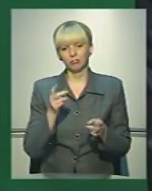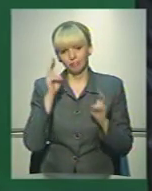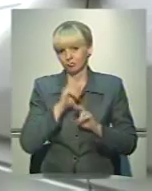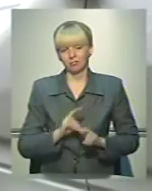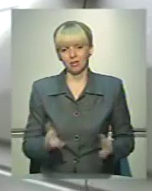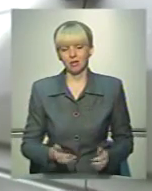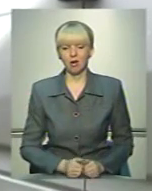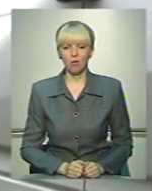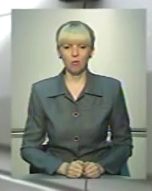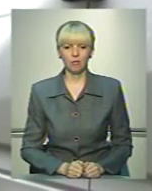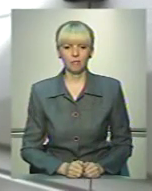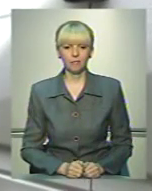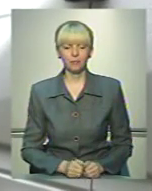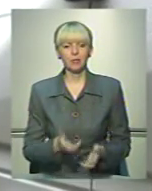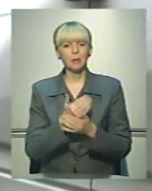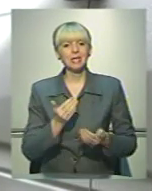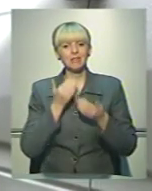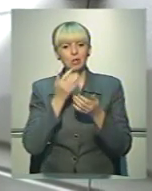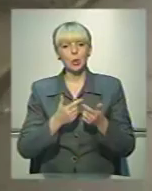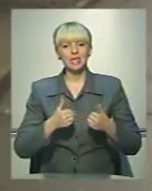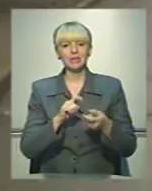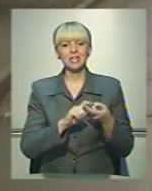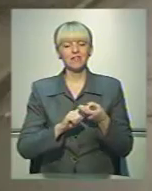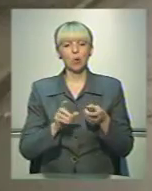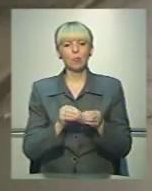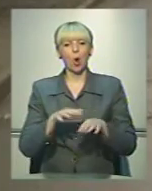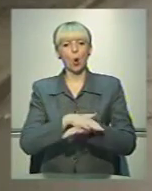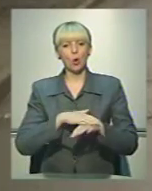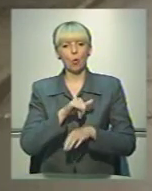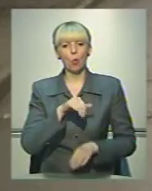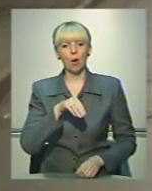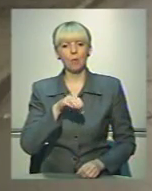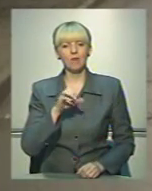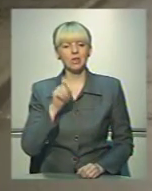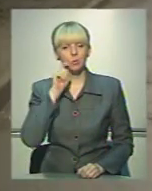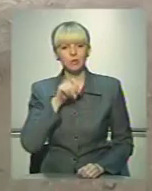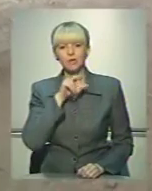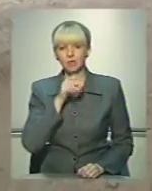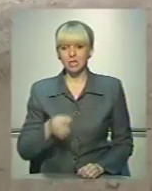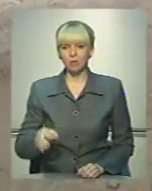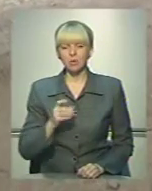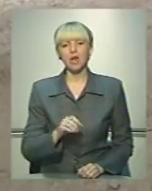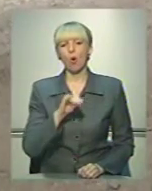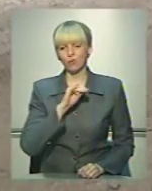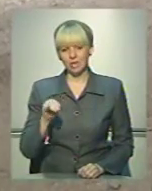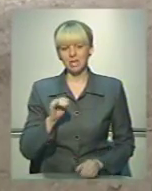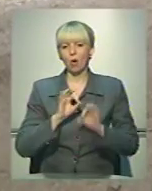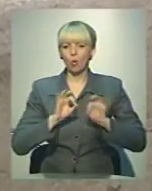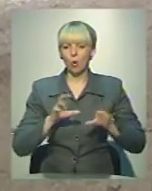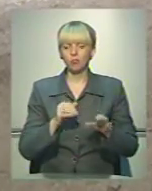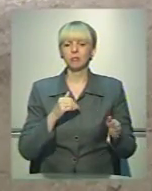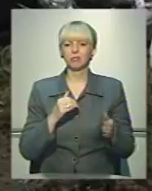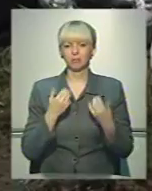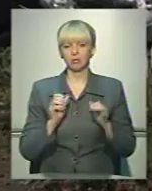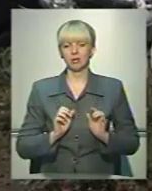знаємо. Ми звернулися до сектору зв'язків з громадськістю ОМВС України в Чернівецькій області за офіційним коментарем щодо